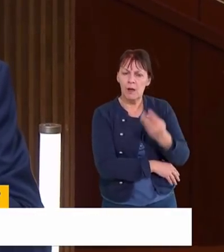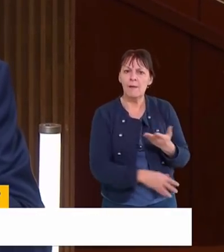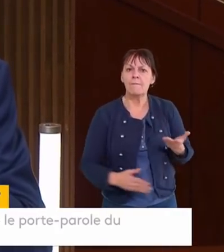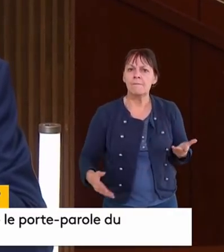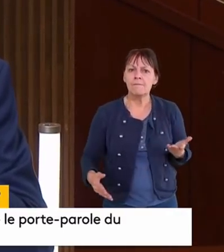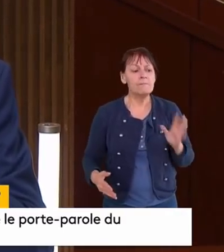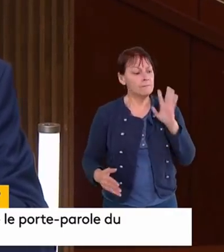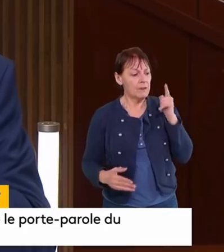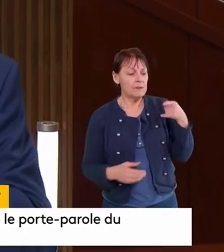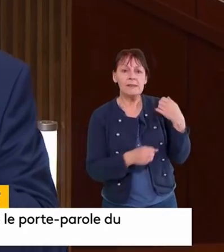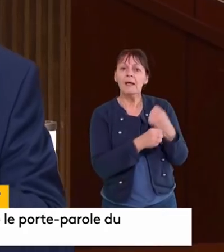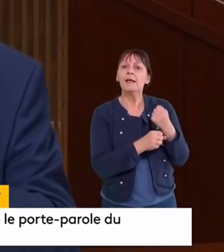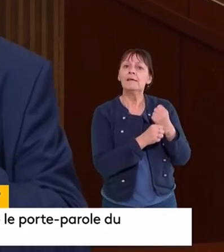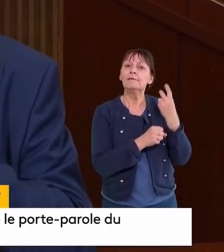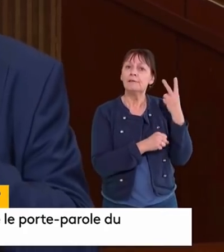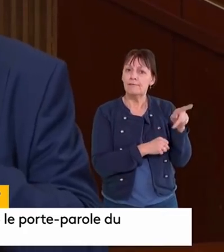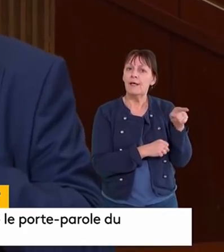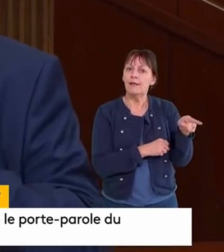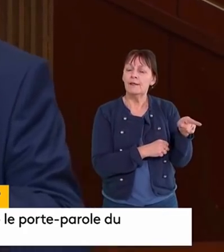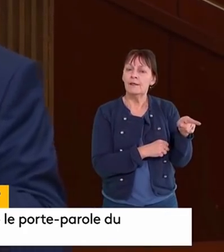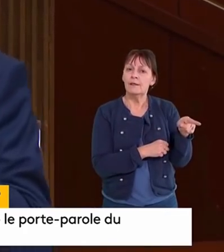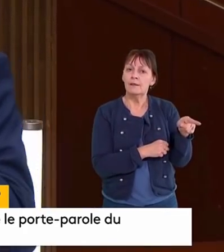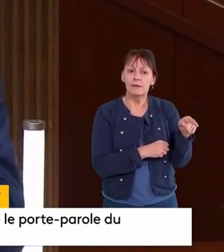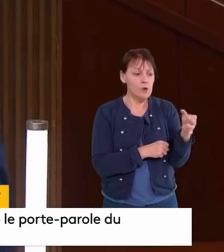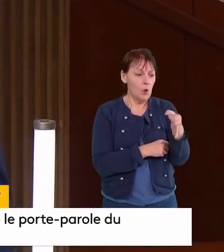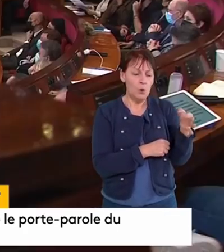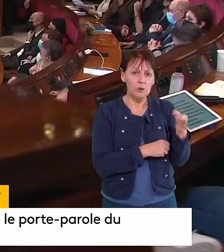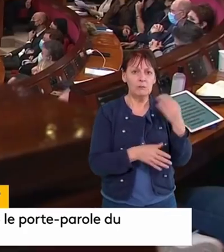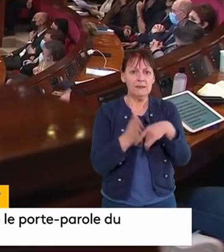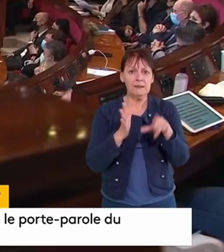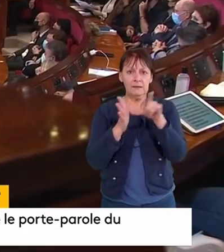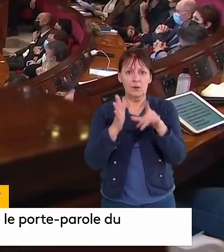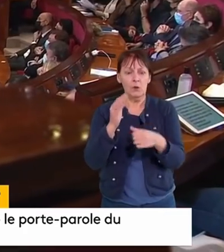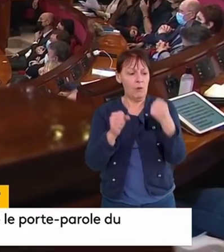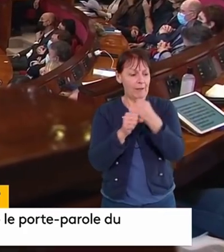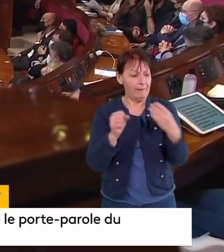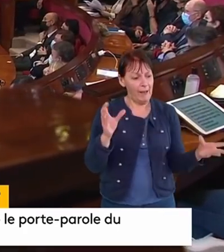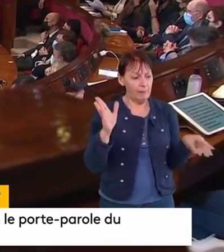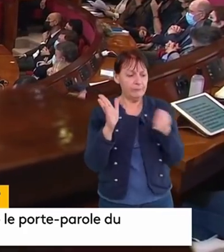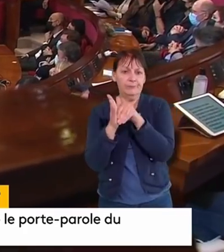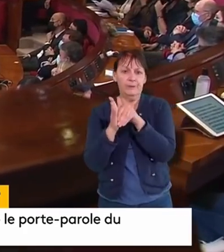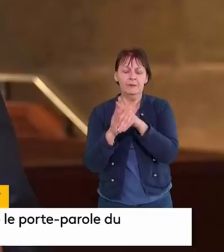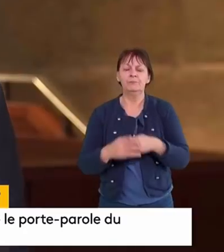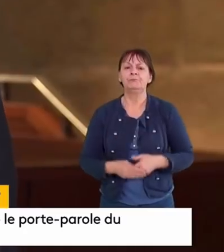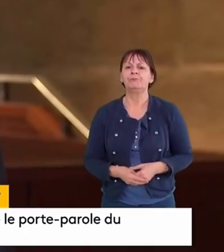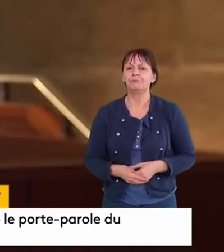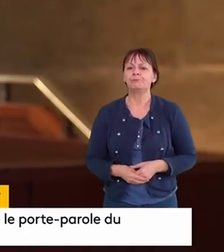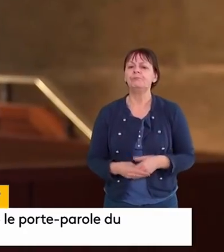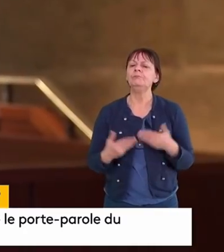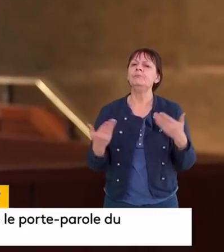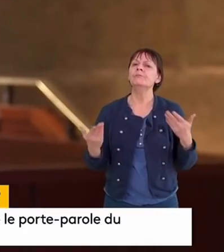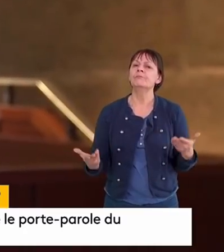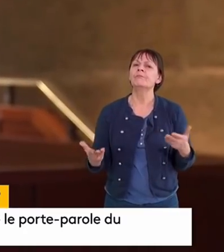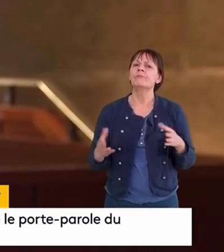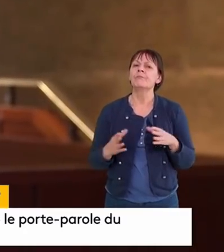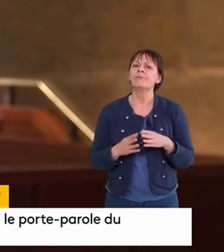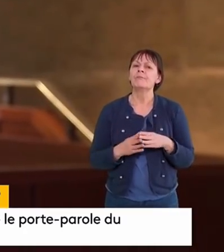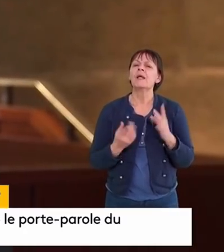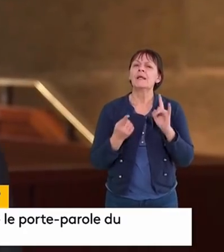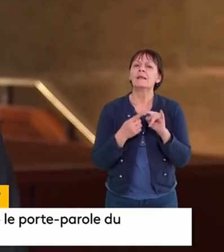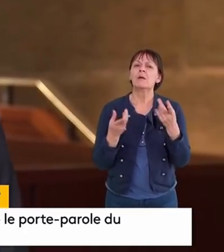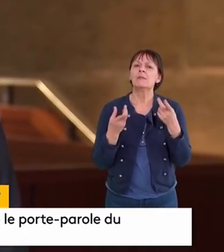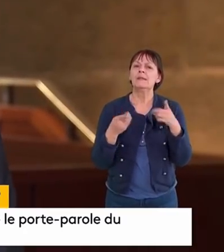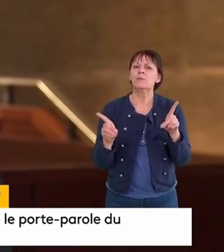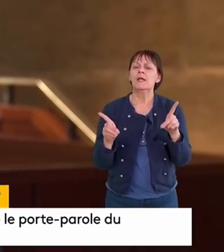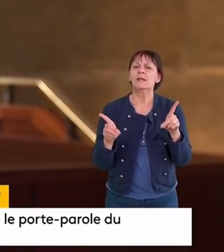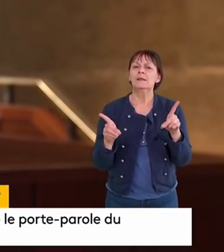CESE devront à chaque fois être intégrés dans l'élaboration de la loi. Fabien Roussel, des questions maintenant sur notre démocratie à